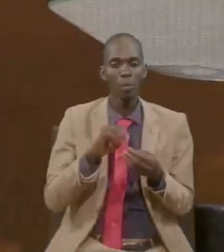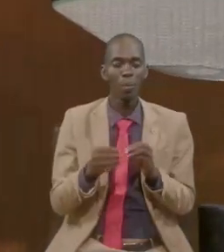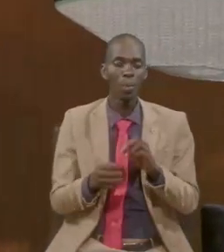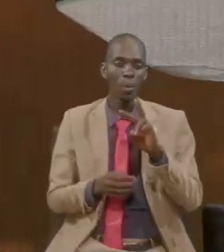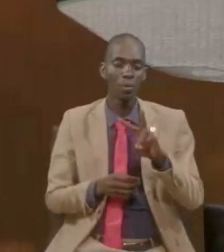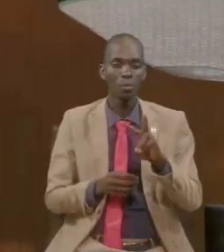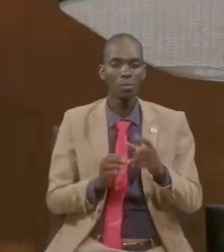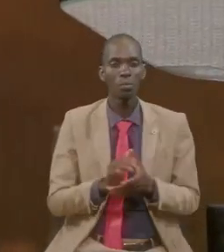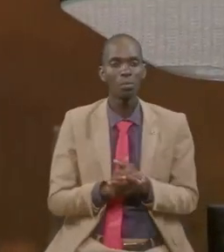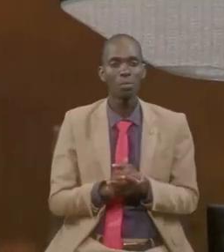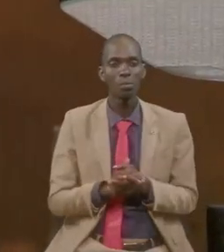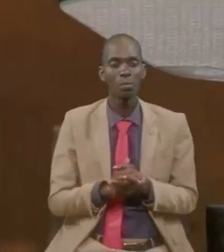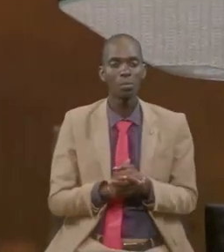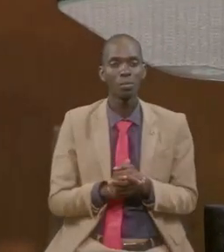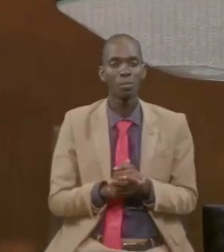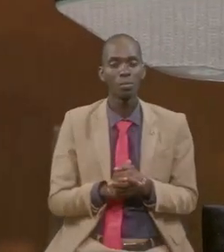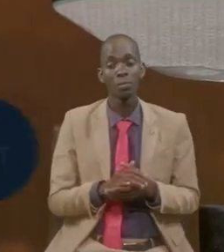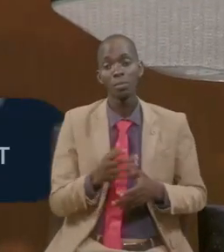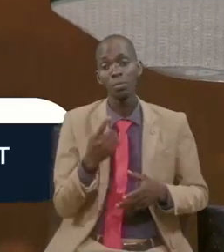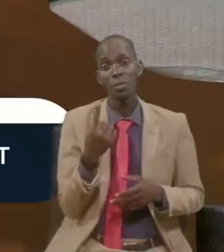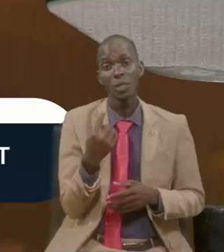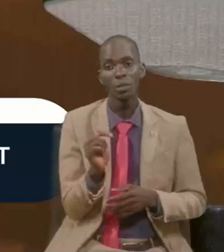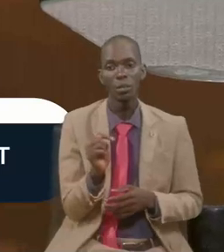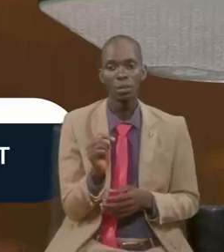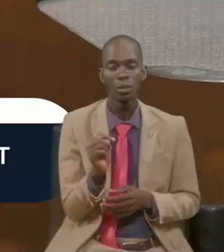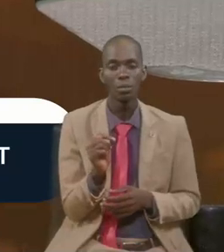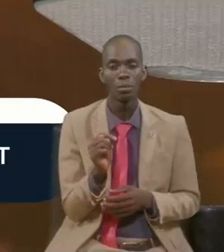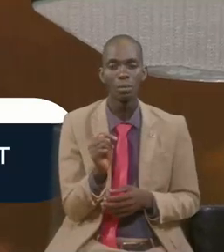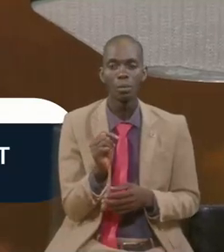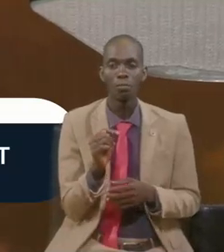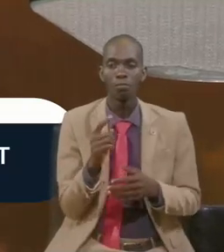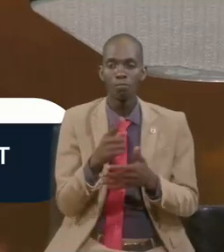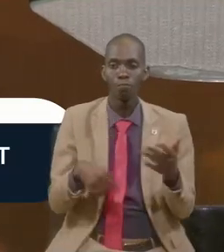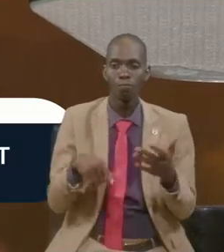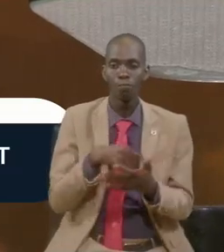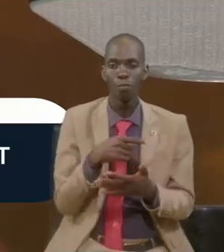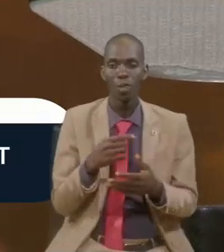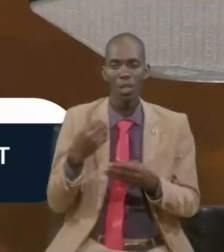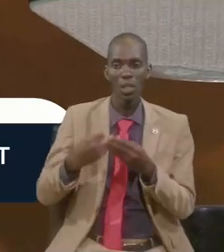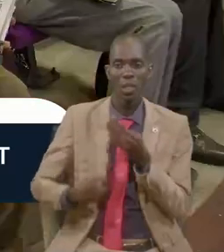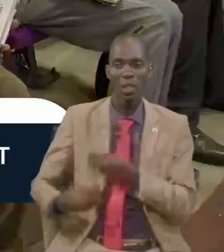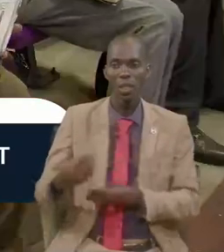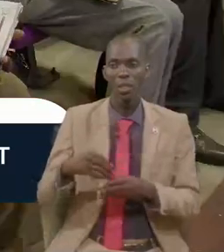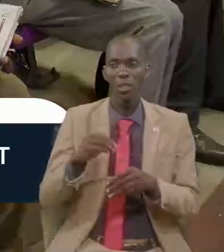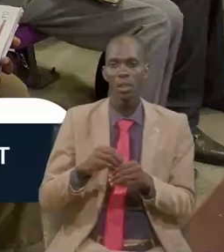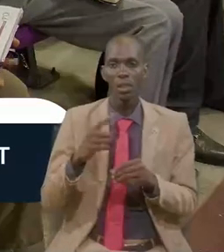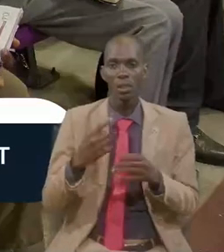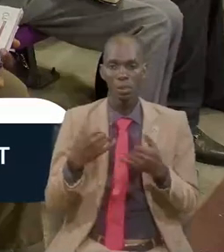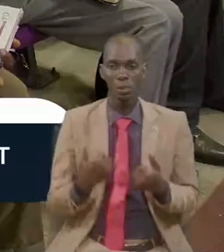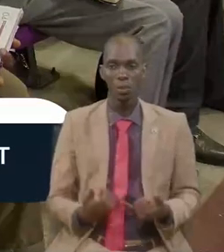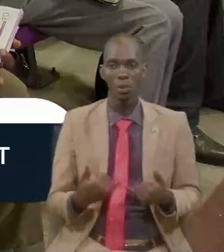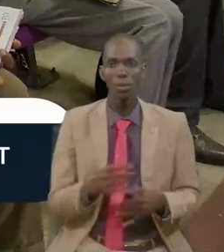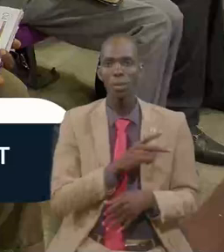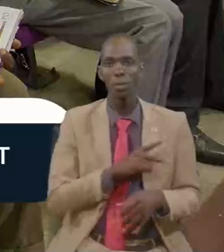allons voir les héritiers réprouvés dans le royaume présent.